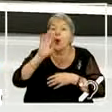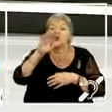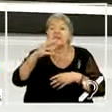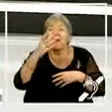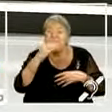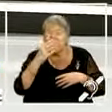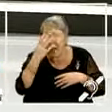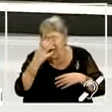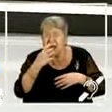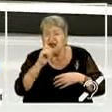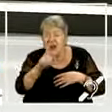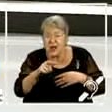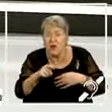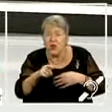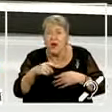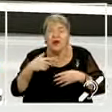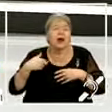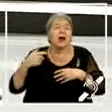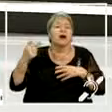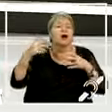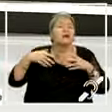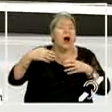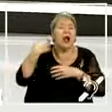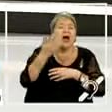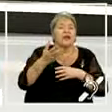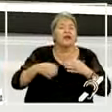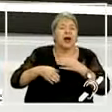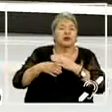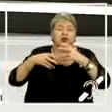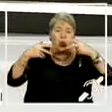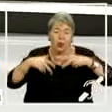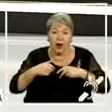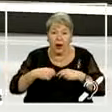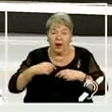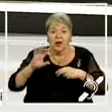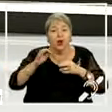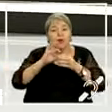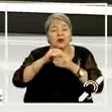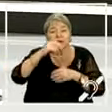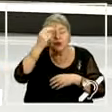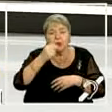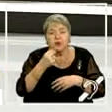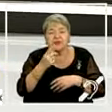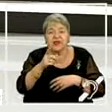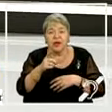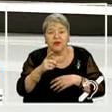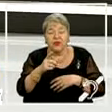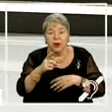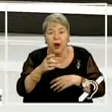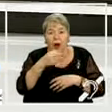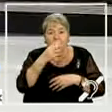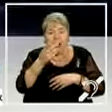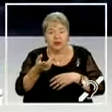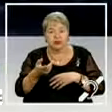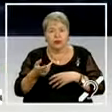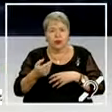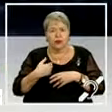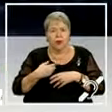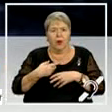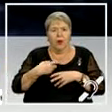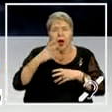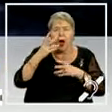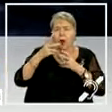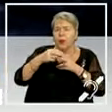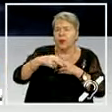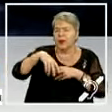poate câștiga pe câmpul de luptă. Nici vocea patriarhului Kiril nu a lipsit. Iată ce a spus capul Bisericii Ortodoxe Ruse